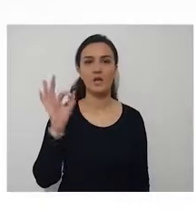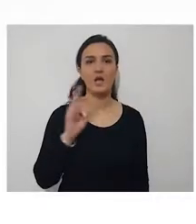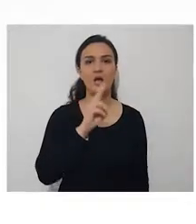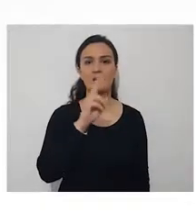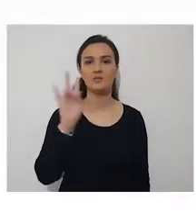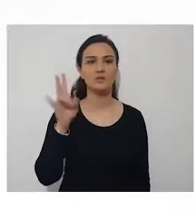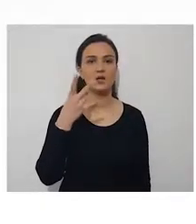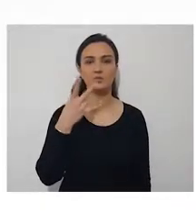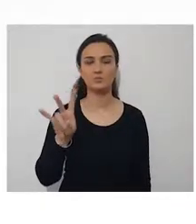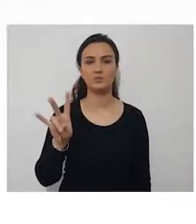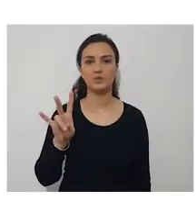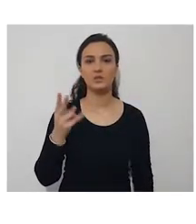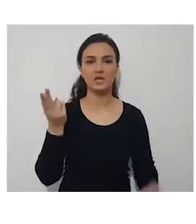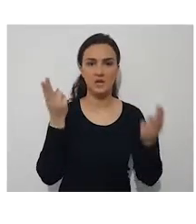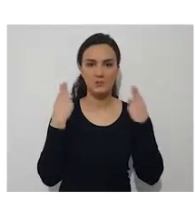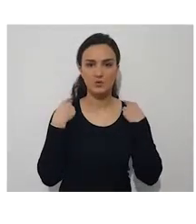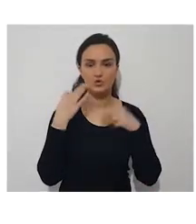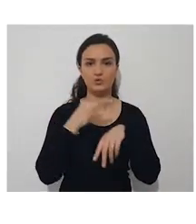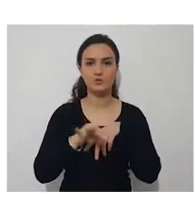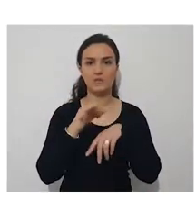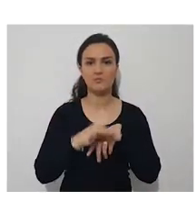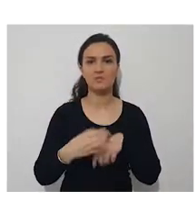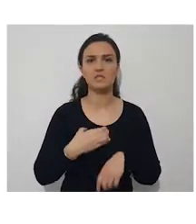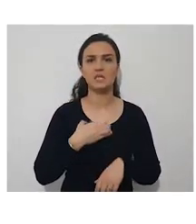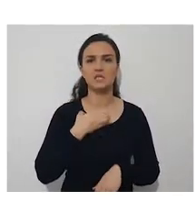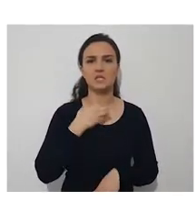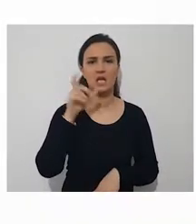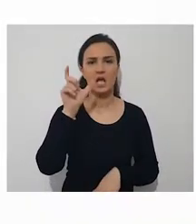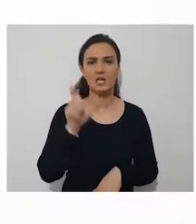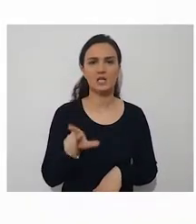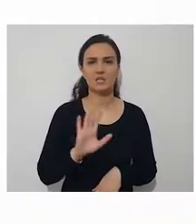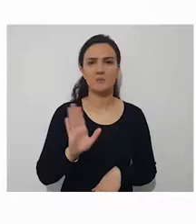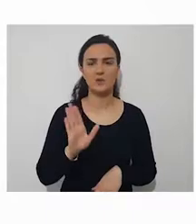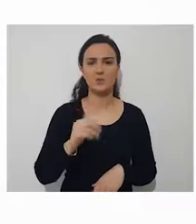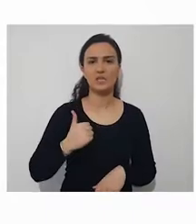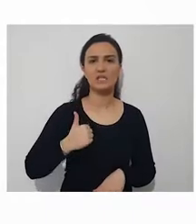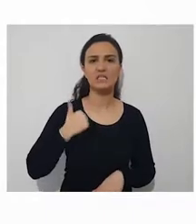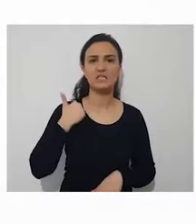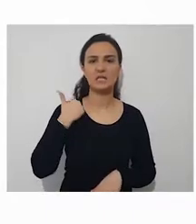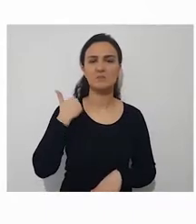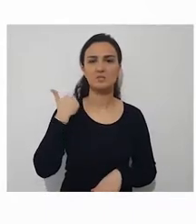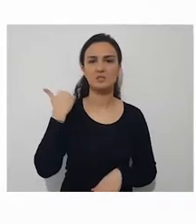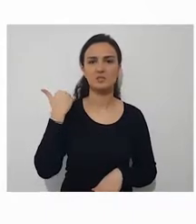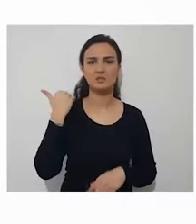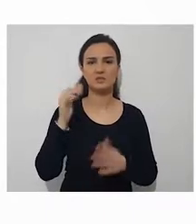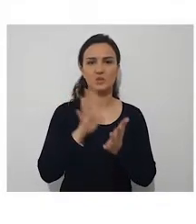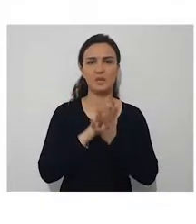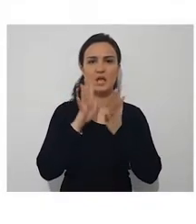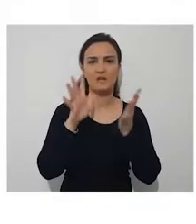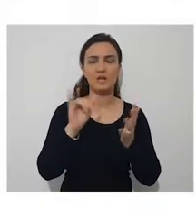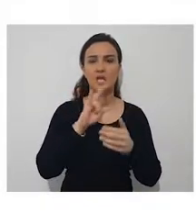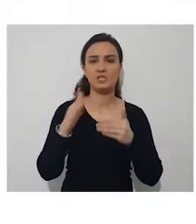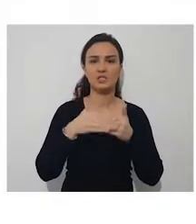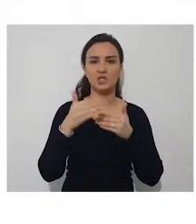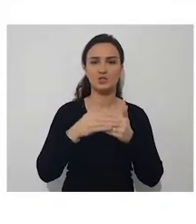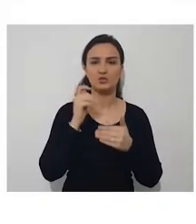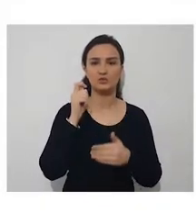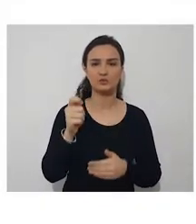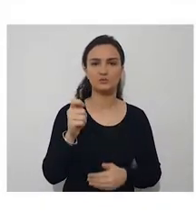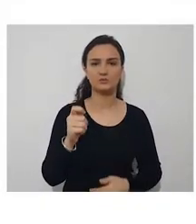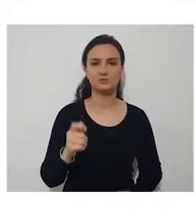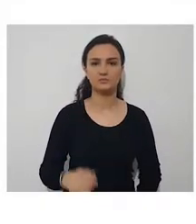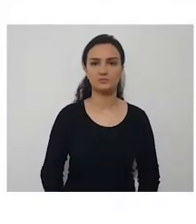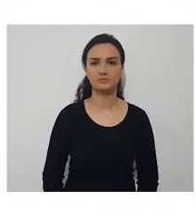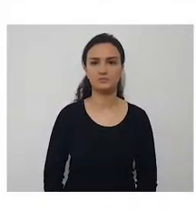არავინ უნდა დაემორჩილოს წამებას, სასტიკ, არაადამიანურ, ღირსების შემლახველ მოპყრობას, ან სასჯელს.